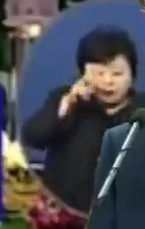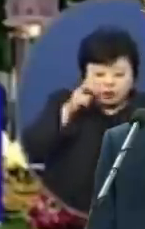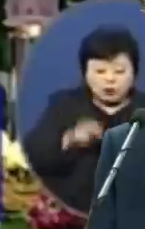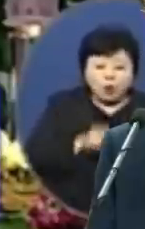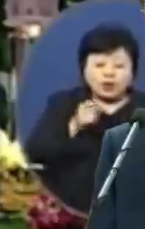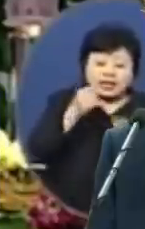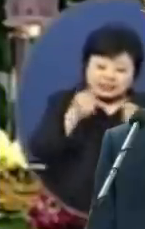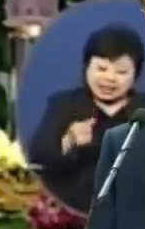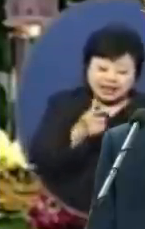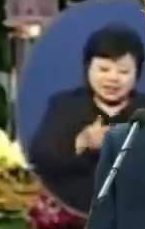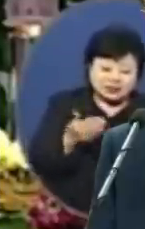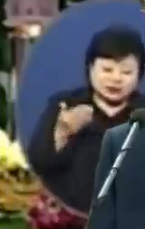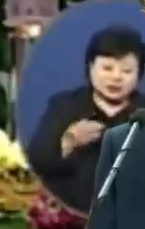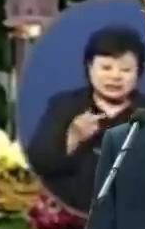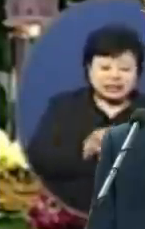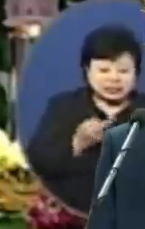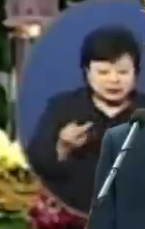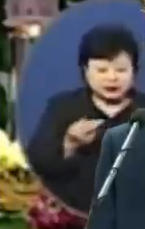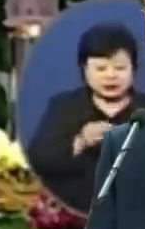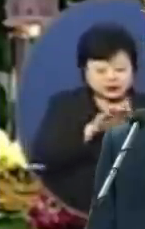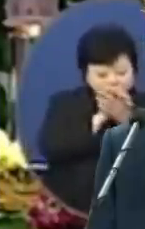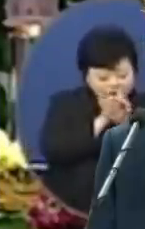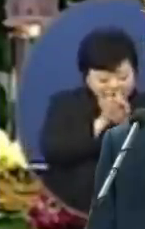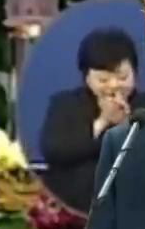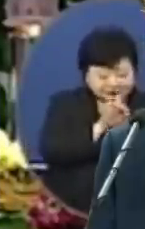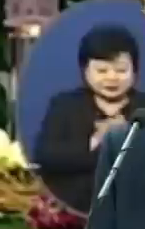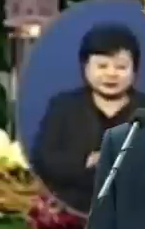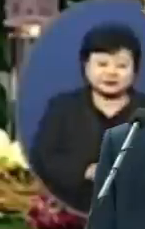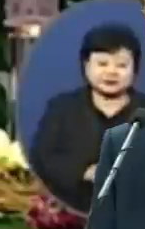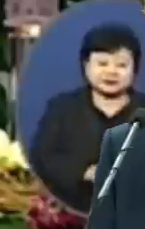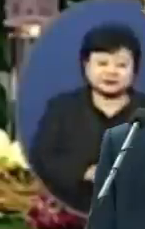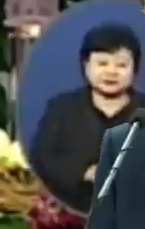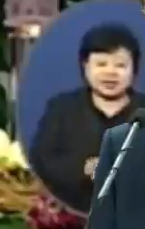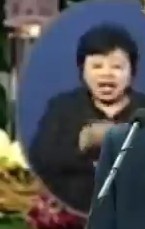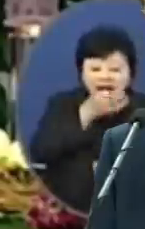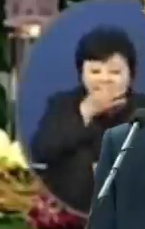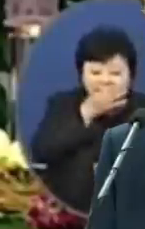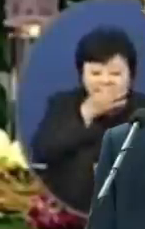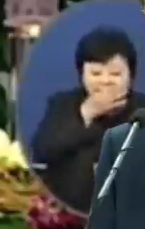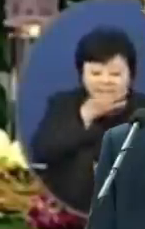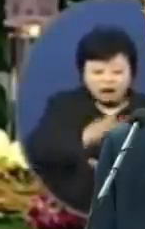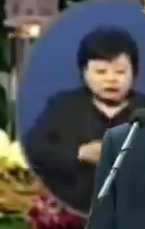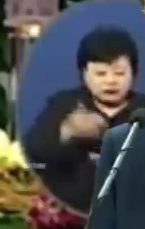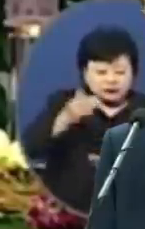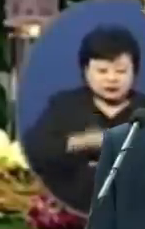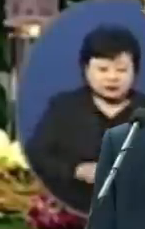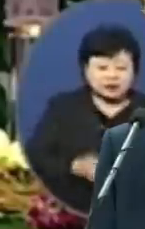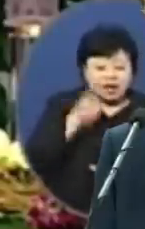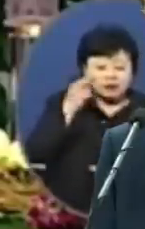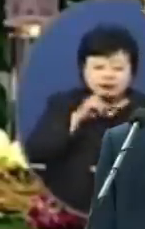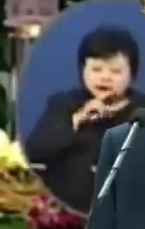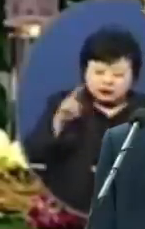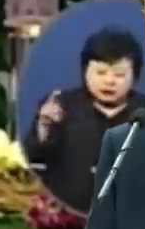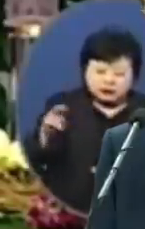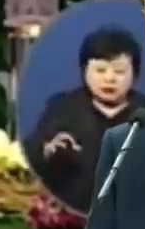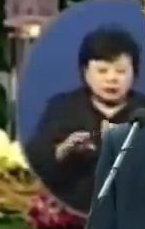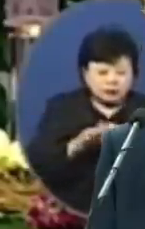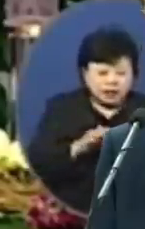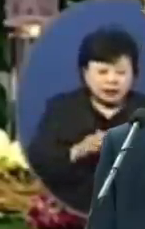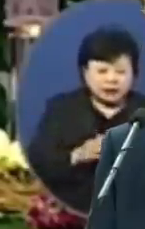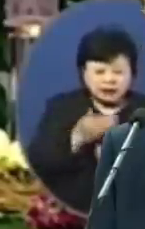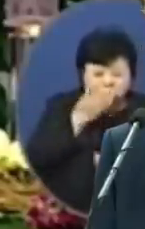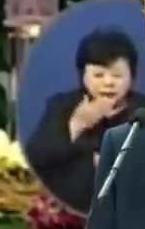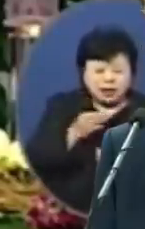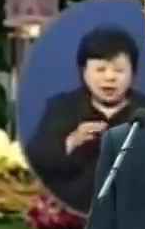말했었습니다. 예수님은 겟세마네 동산에서 기도할 때 탐욕을 내지 않았습니다. 아버지여 만일 할